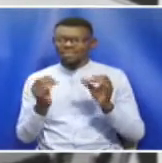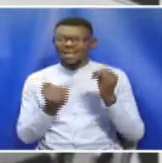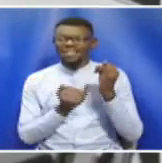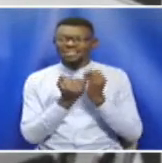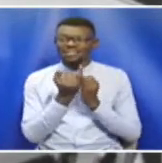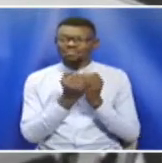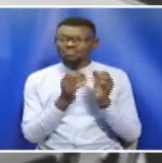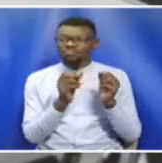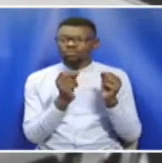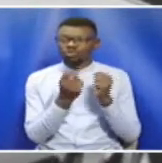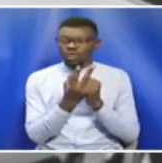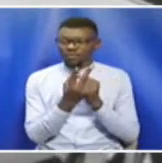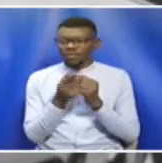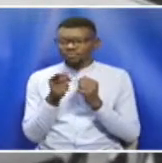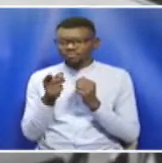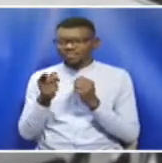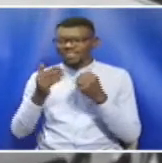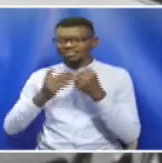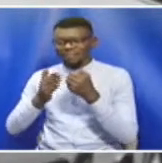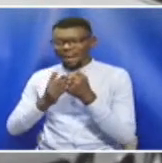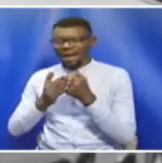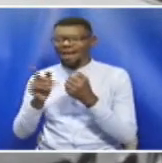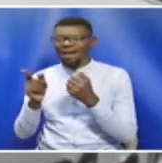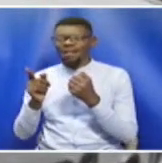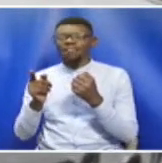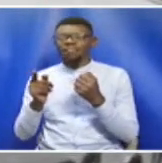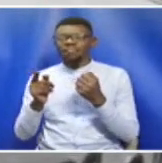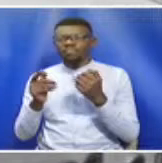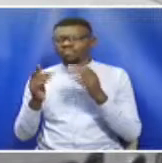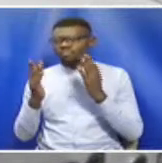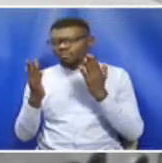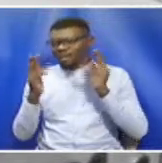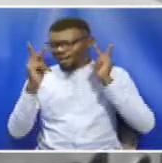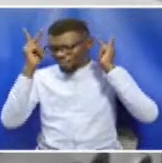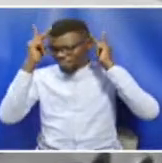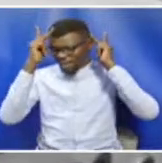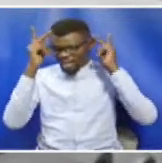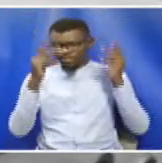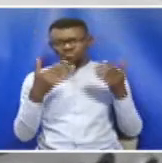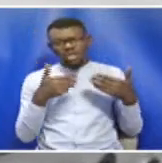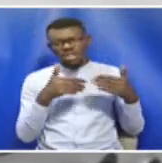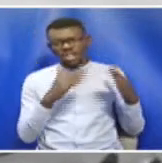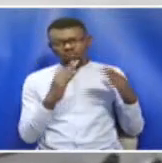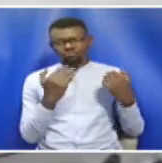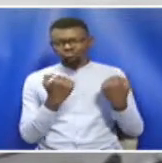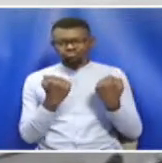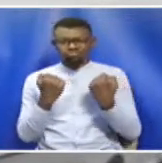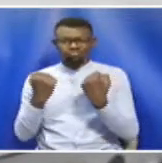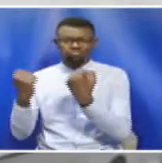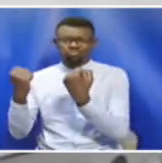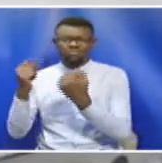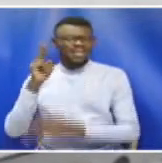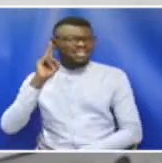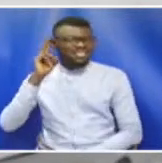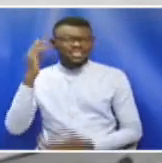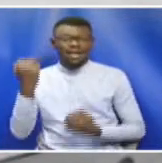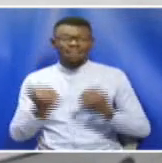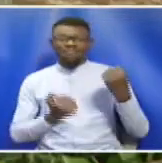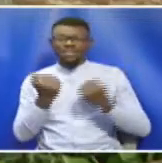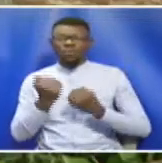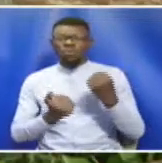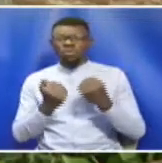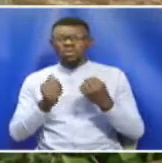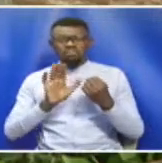September, the youthful MP left Kakamega for his Kisii home while driving his Pujo